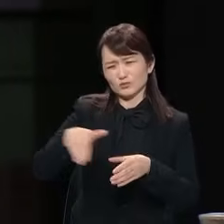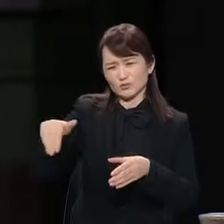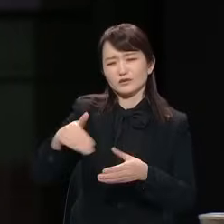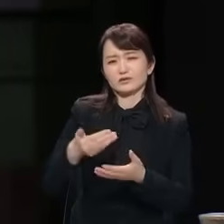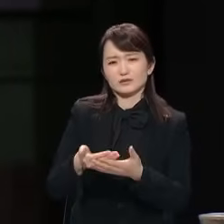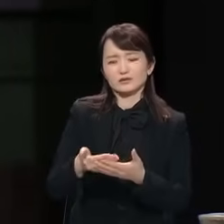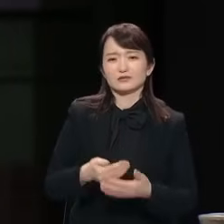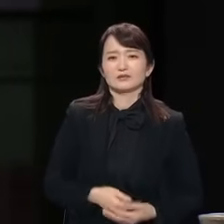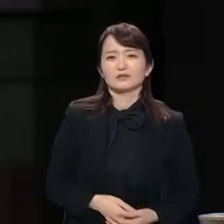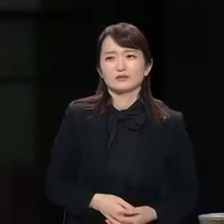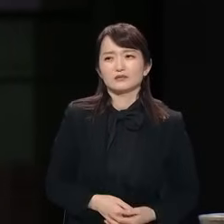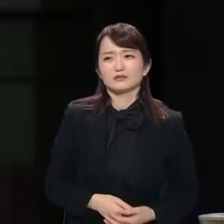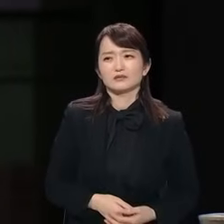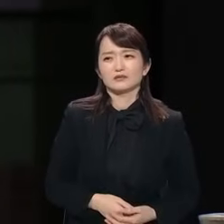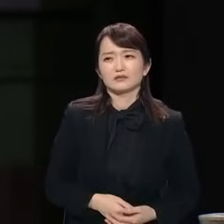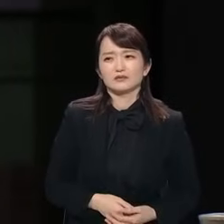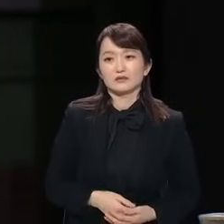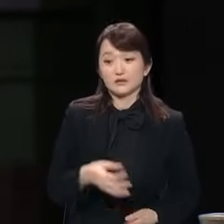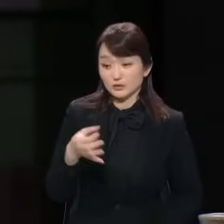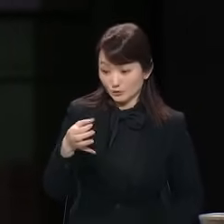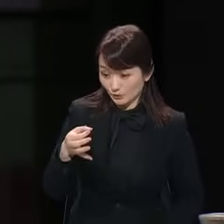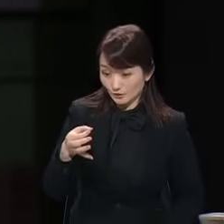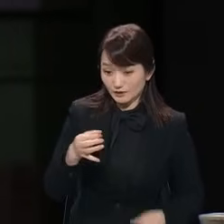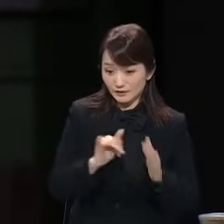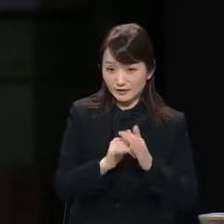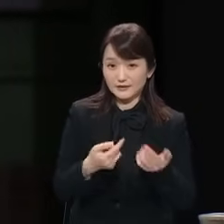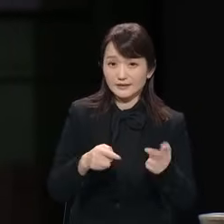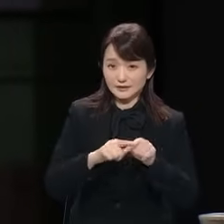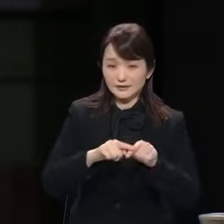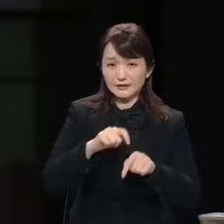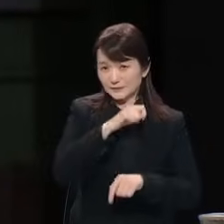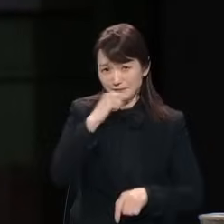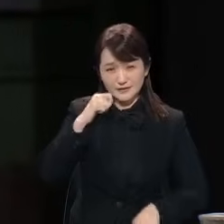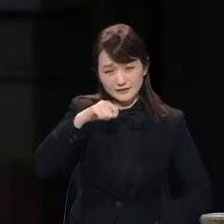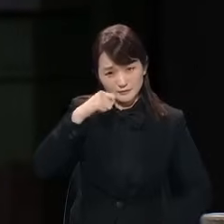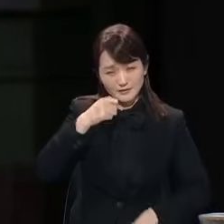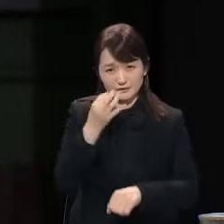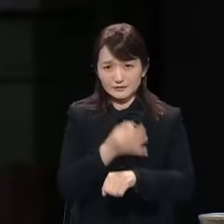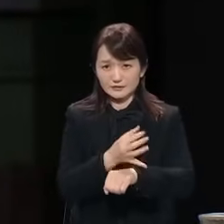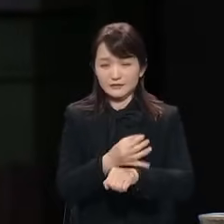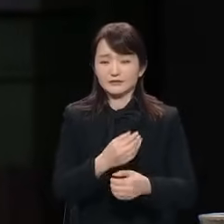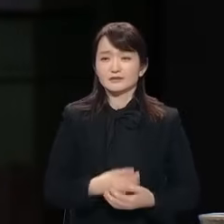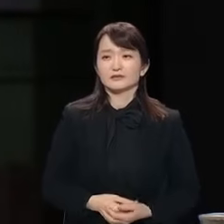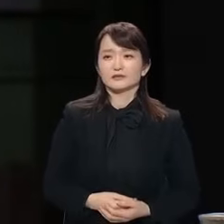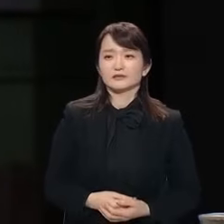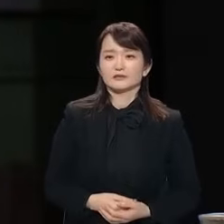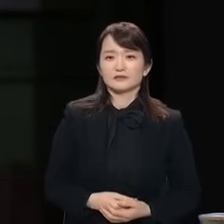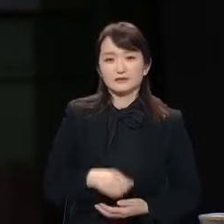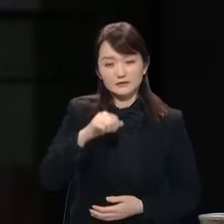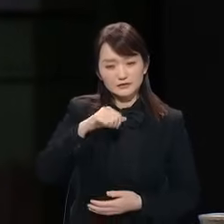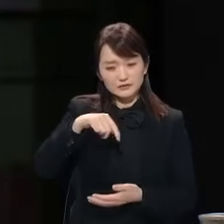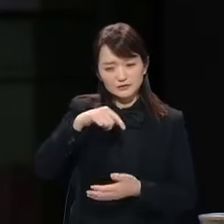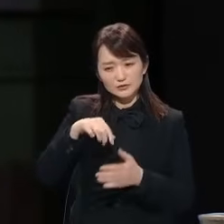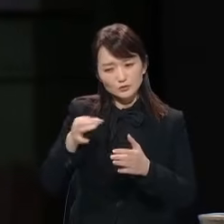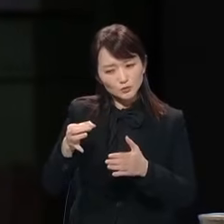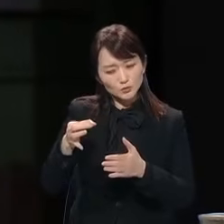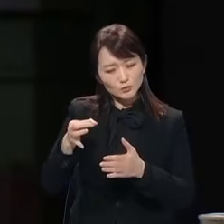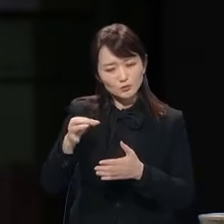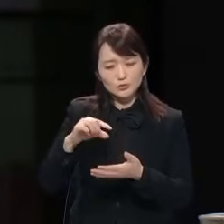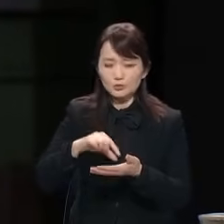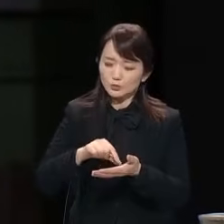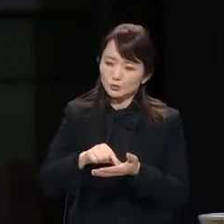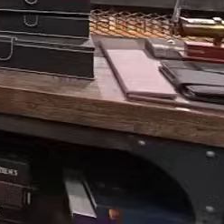하셨습니다 아춘 님 그 그돈으로 가족 외식 하셔요 하셨는데요 새벽 님은 아 그래도 형편 되시면 그냥 주셔요 또 이런